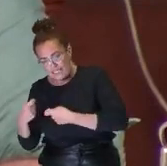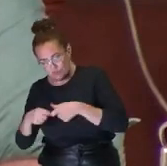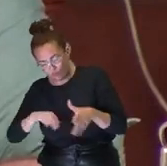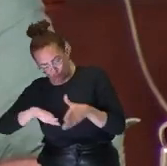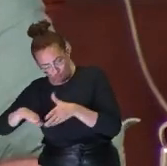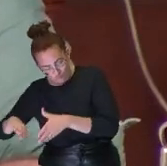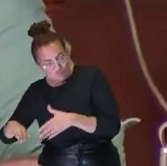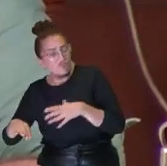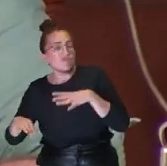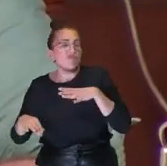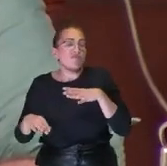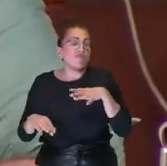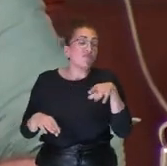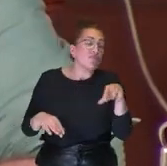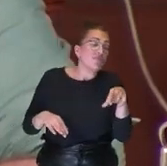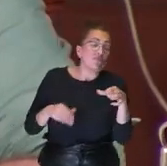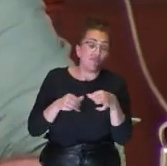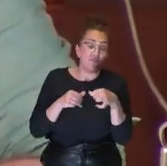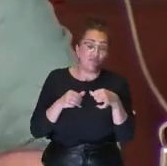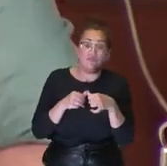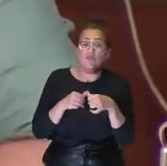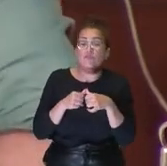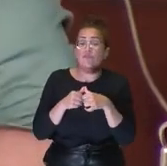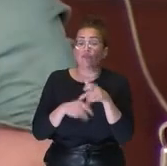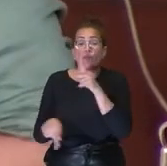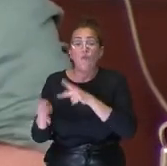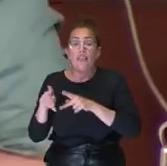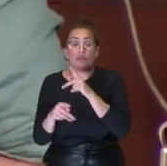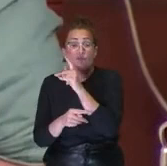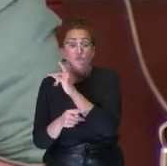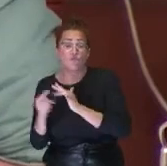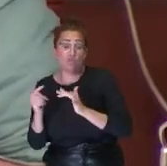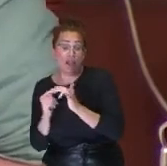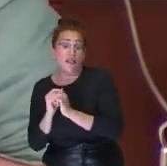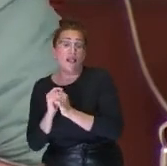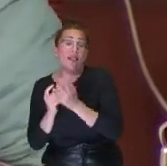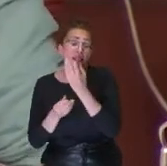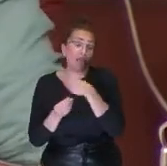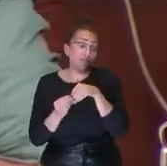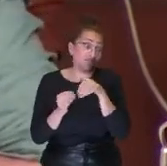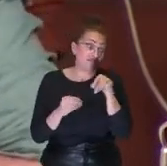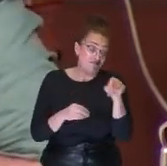pu, via les bailleurs sociaux et grâce à cette cellule,